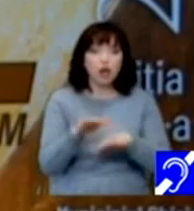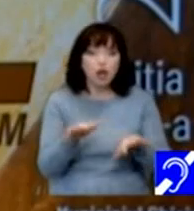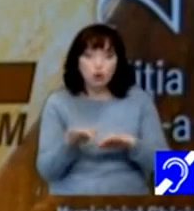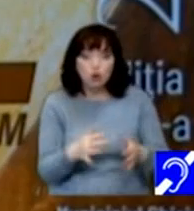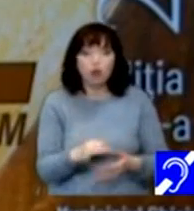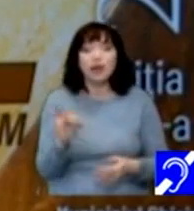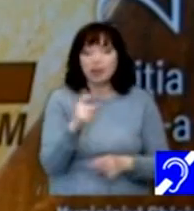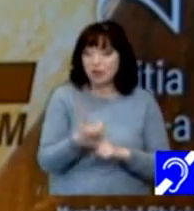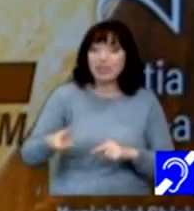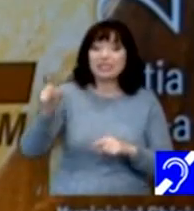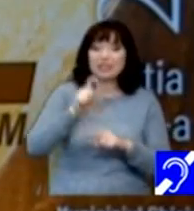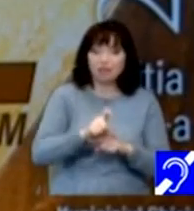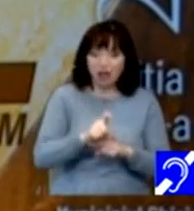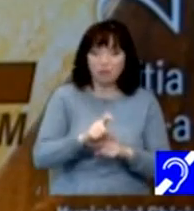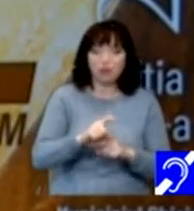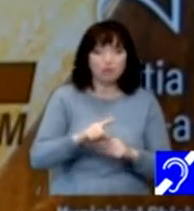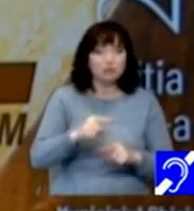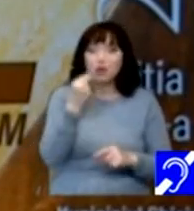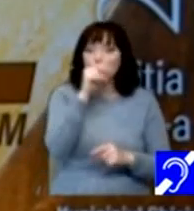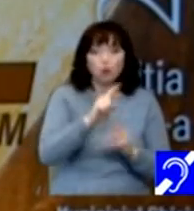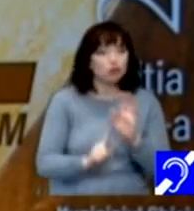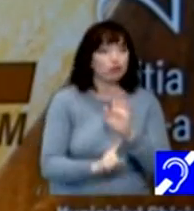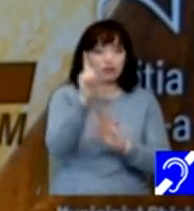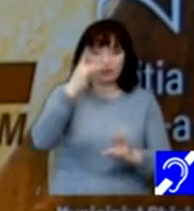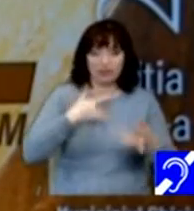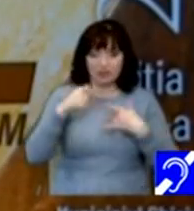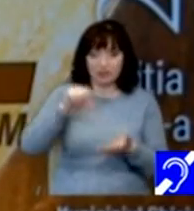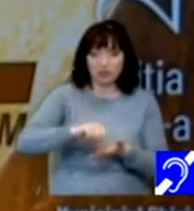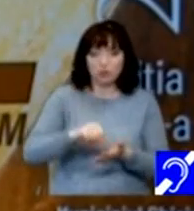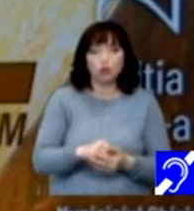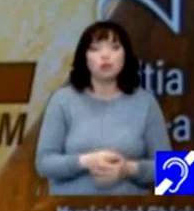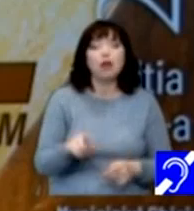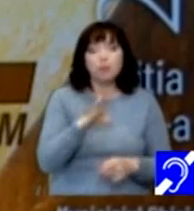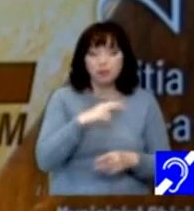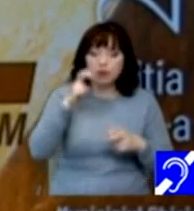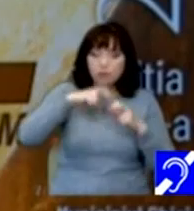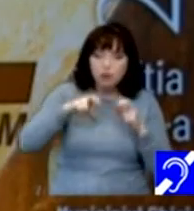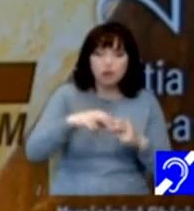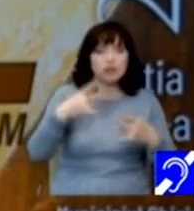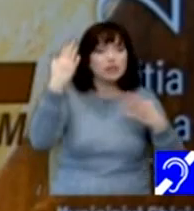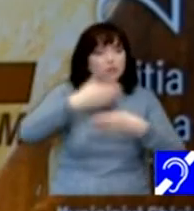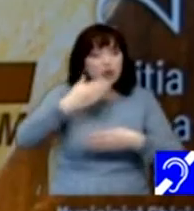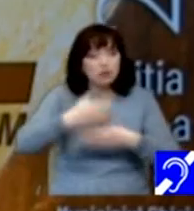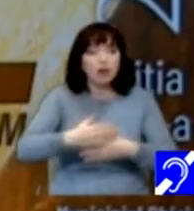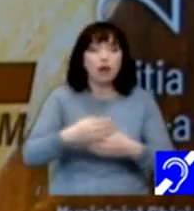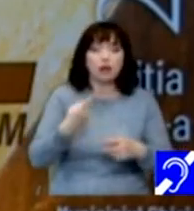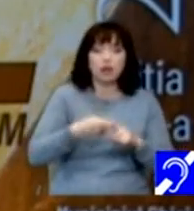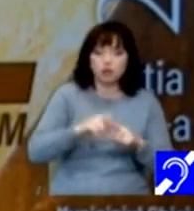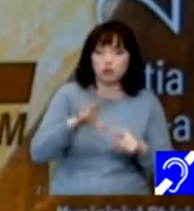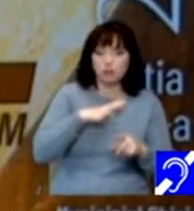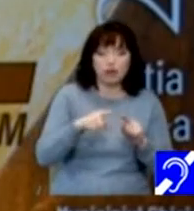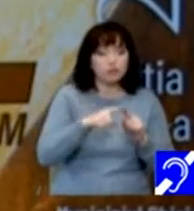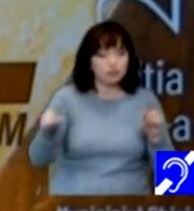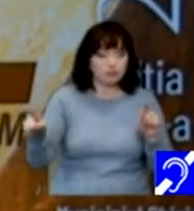mai promițător debut. Pentru acordarea premiilor au fost analizate spectacolele premiera cărora a avut loc în